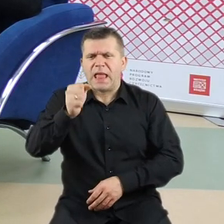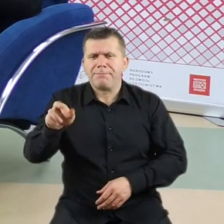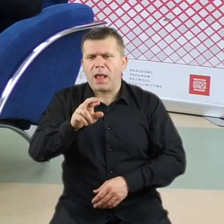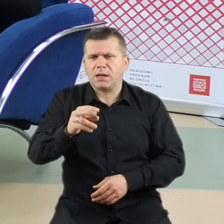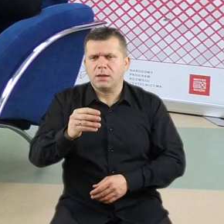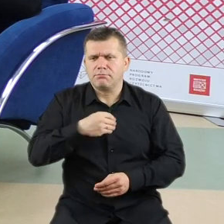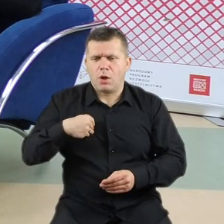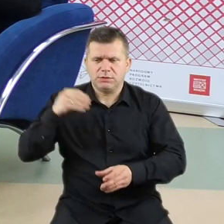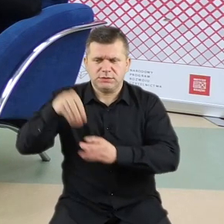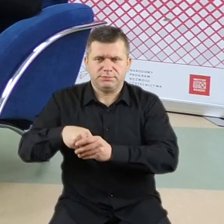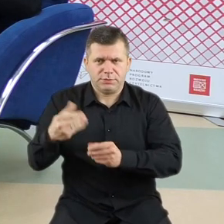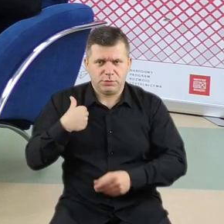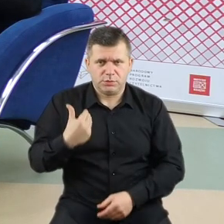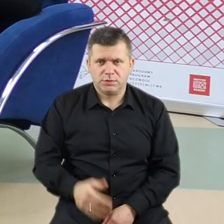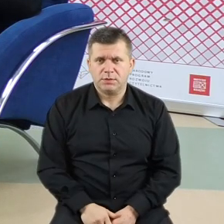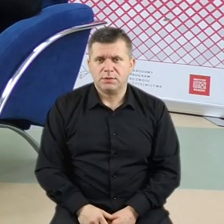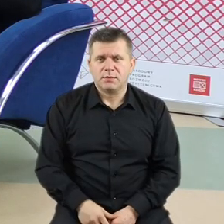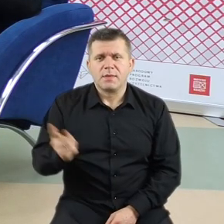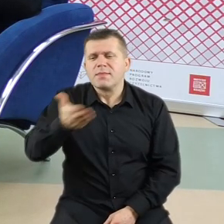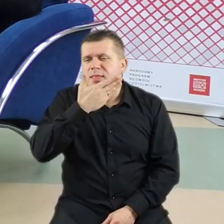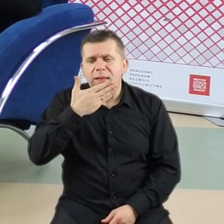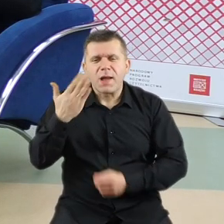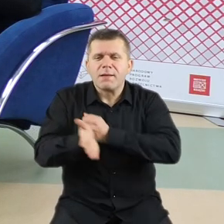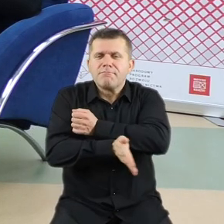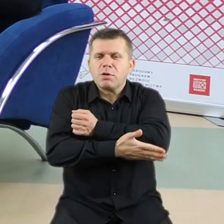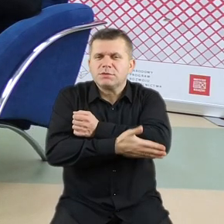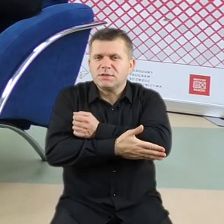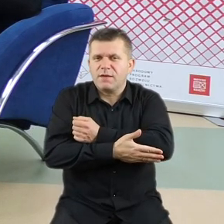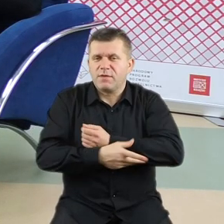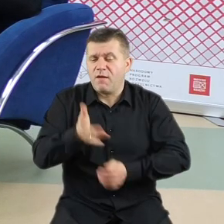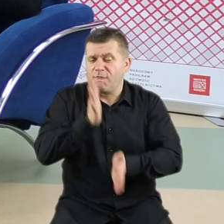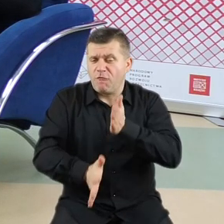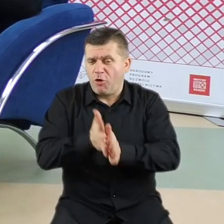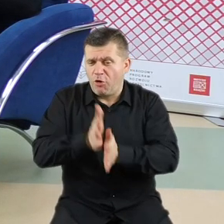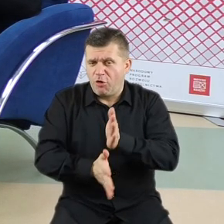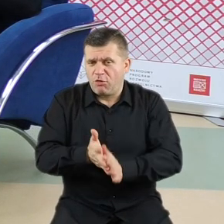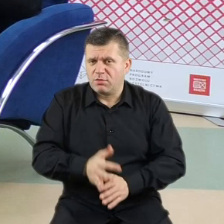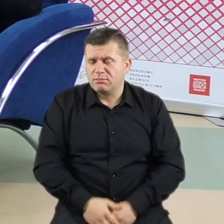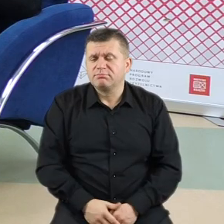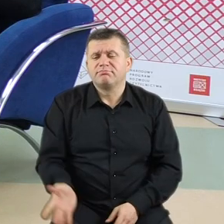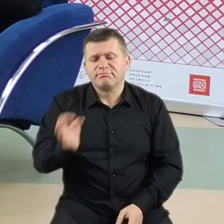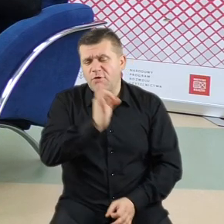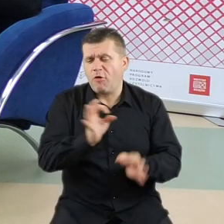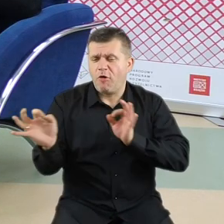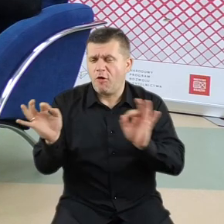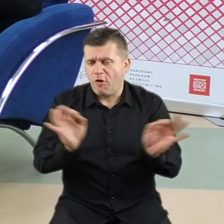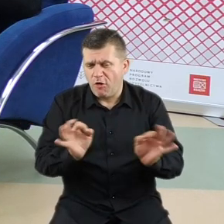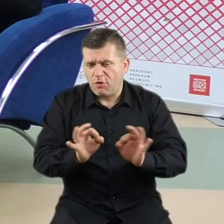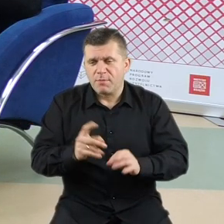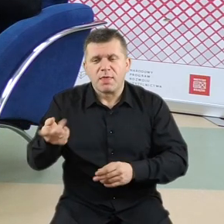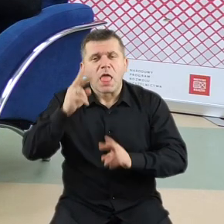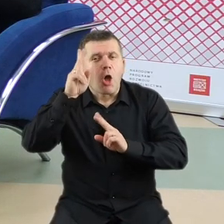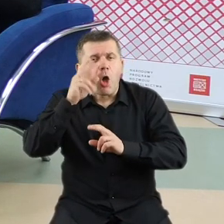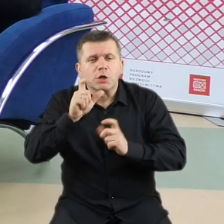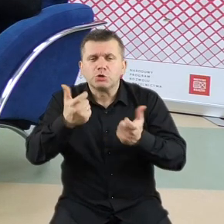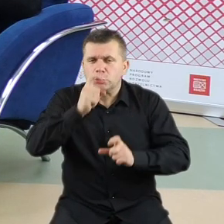w Berlinie. Tak. No więc nie mieli tych fundamentów. Wojna... Pomimo swoich okropności nie kojarzyła im się z